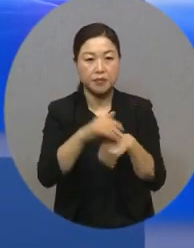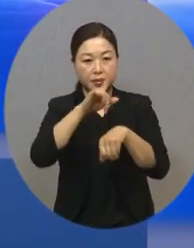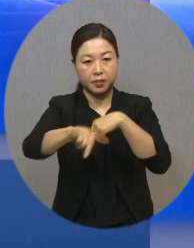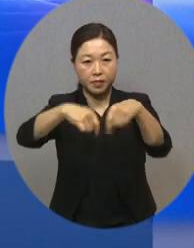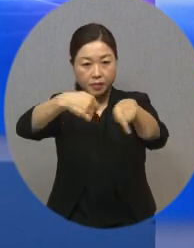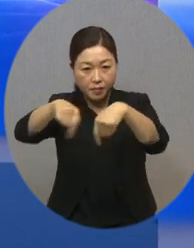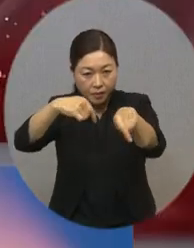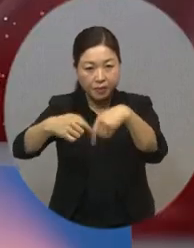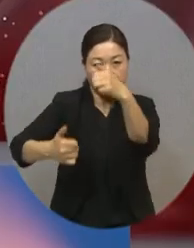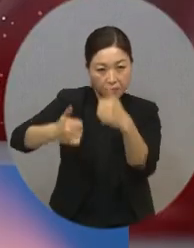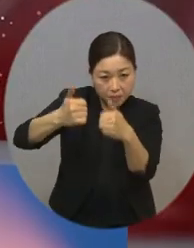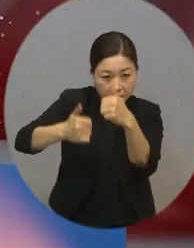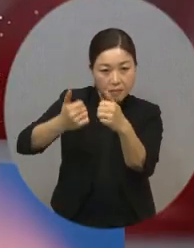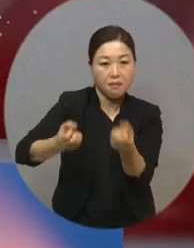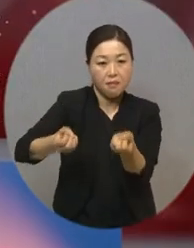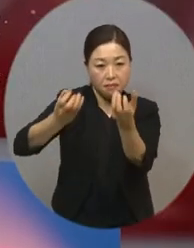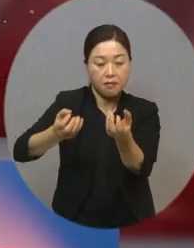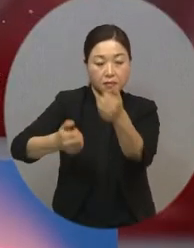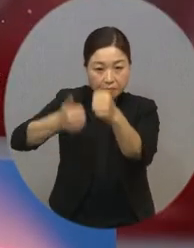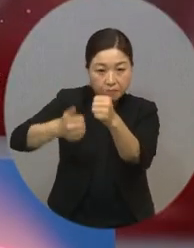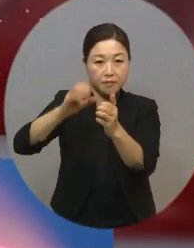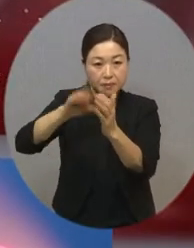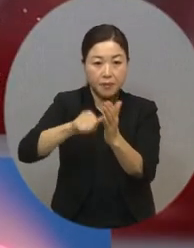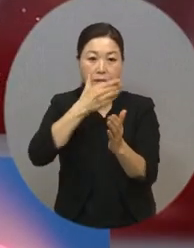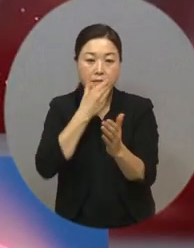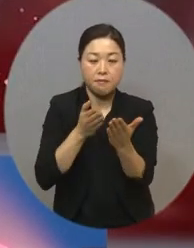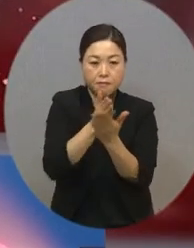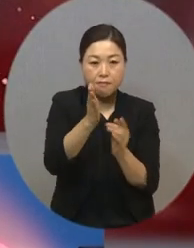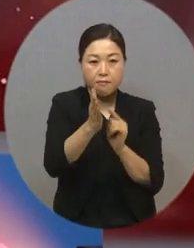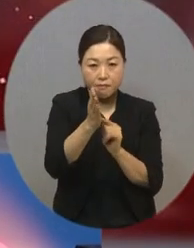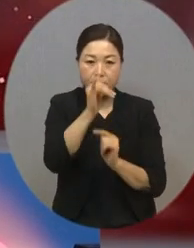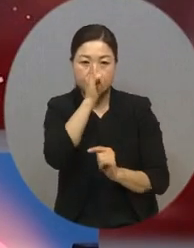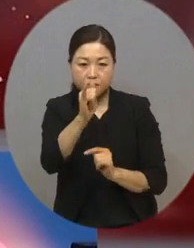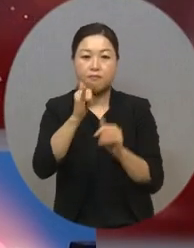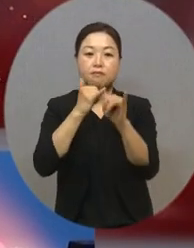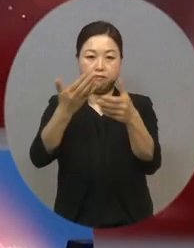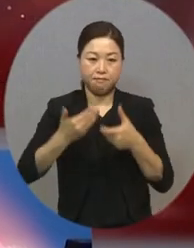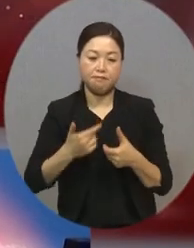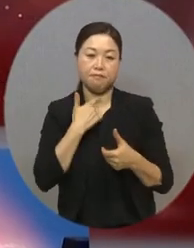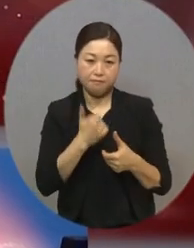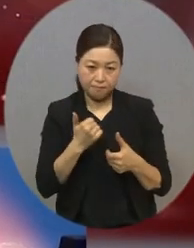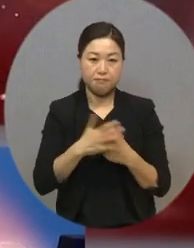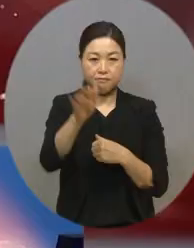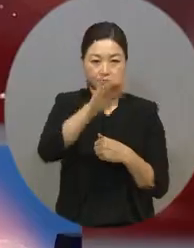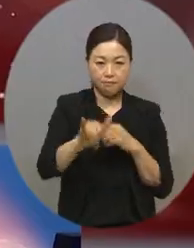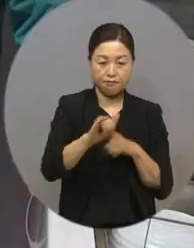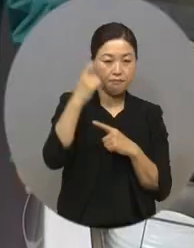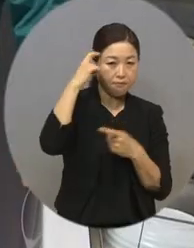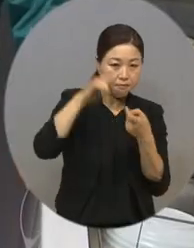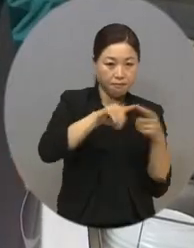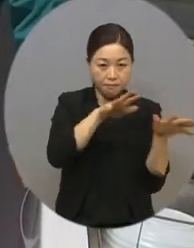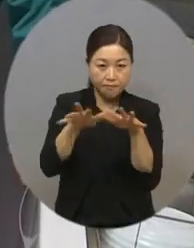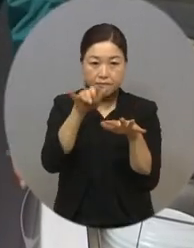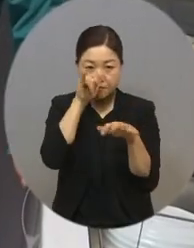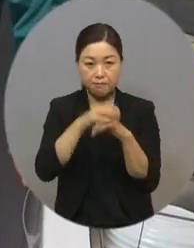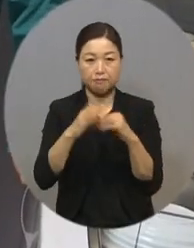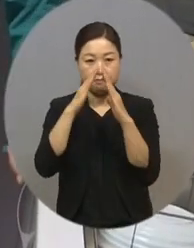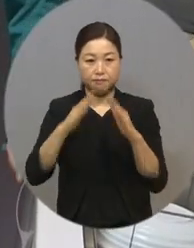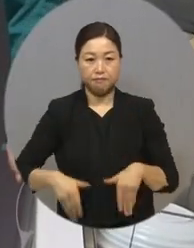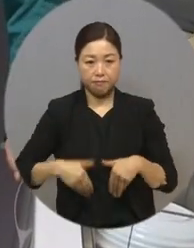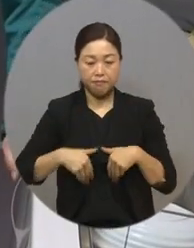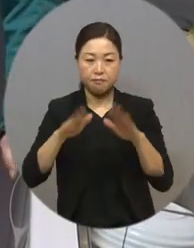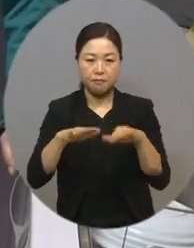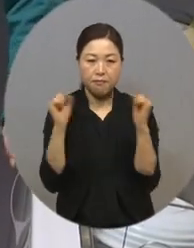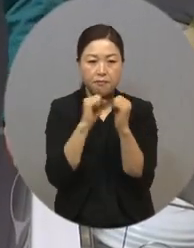경영 대전에서 복지분야 우수상을 수상하는 등 전국적으로 주목받고 있습니다 전남도는 올겨울